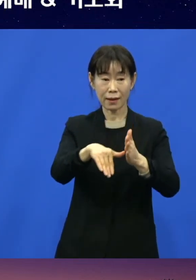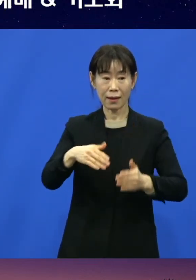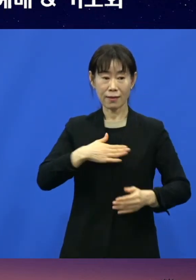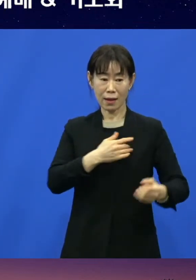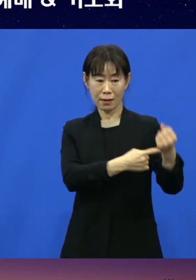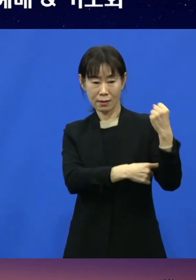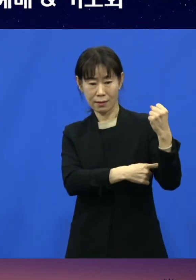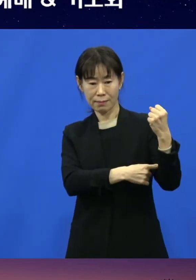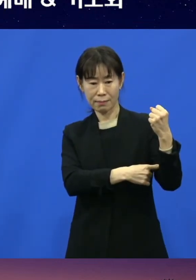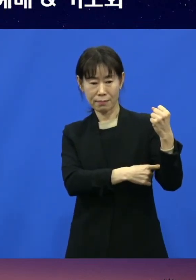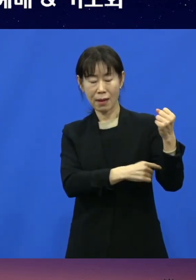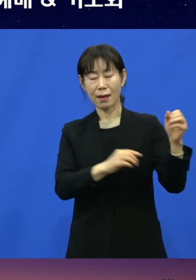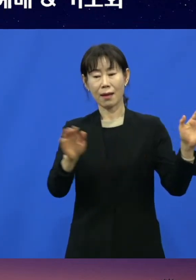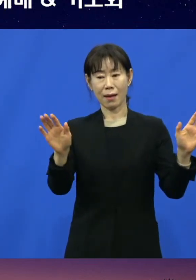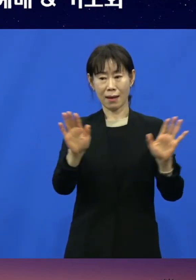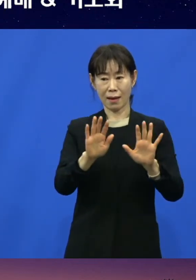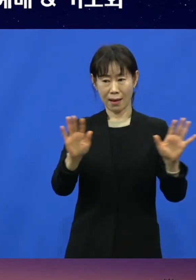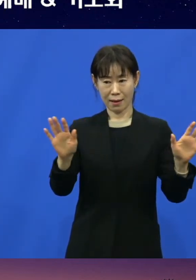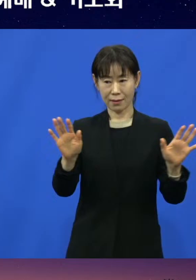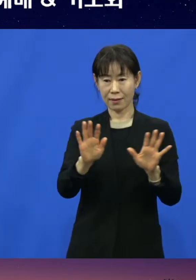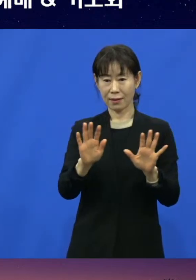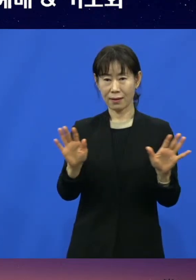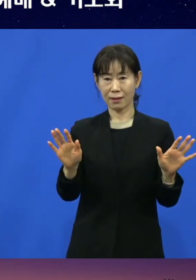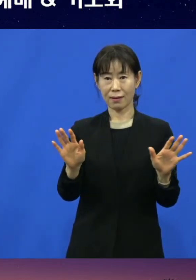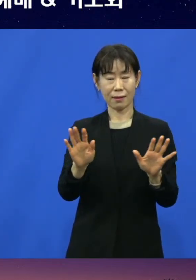수 있는 힘이 아니에요.